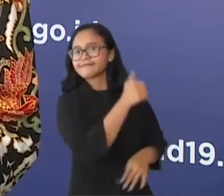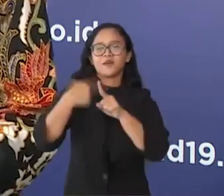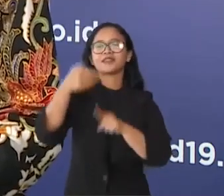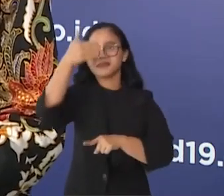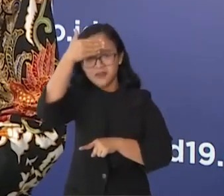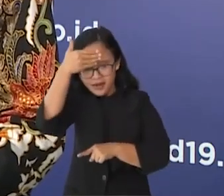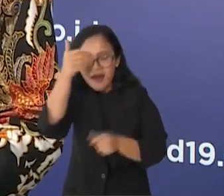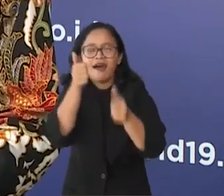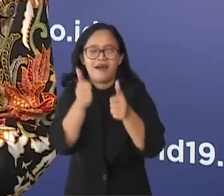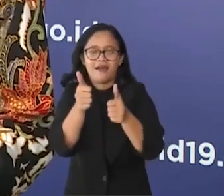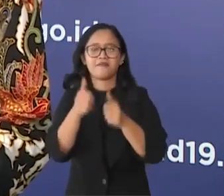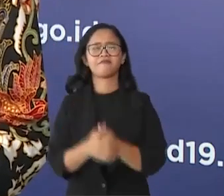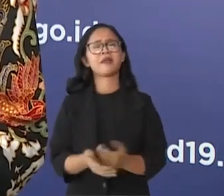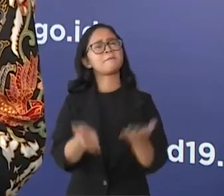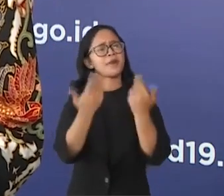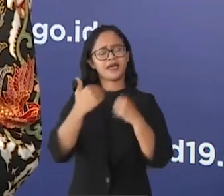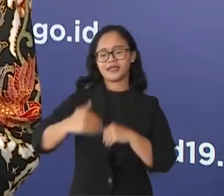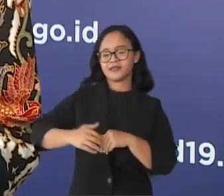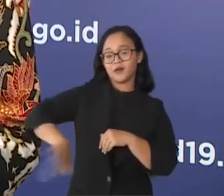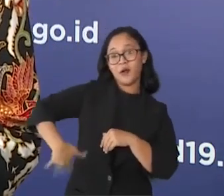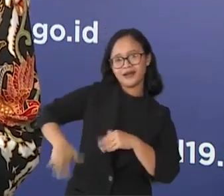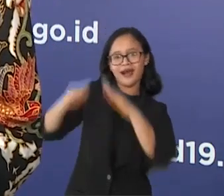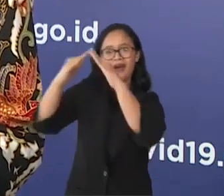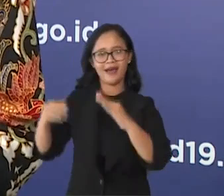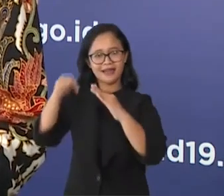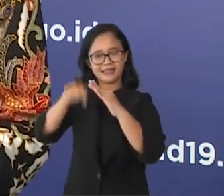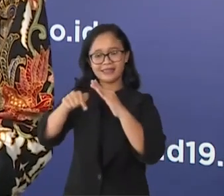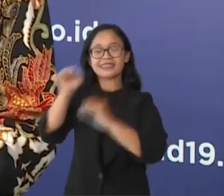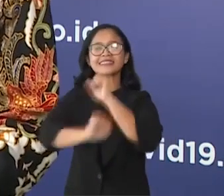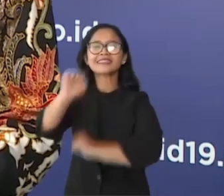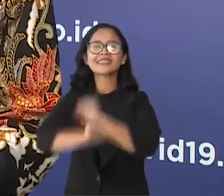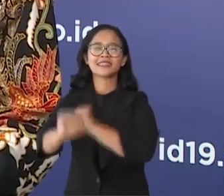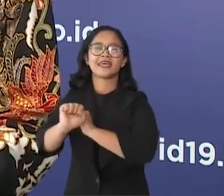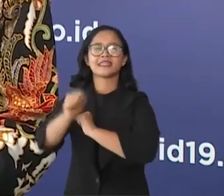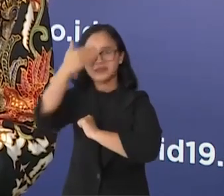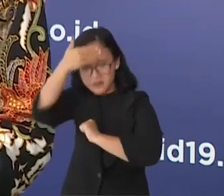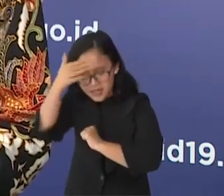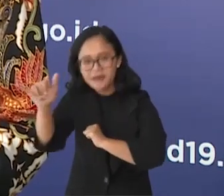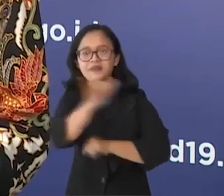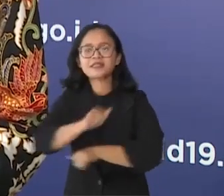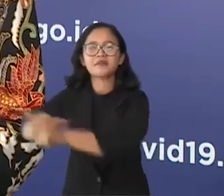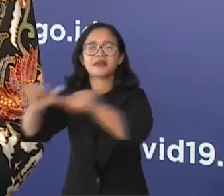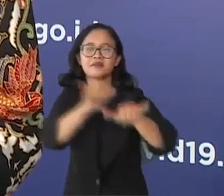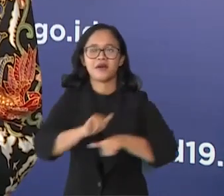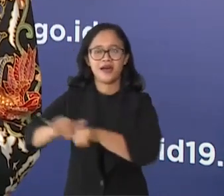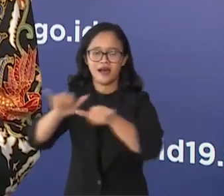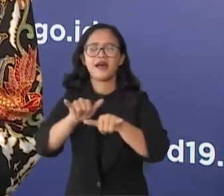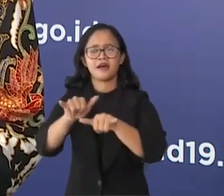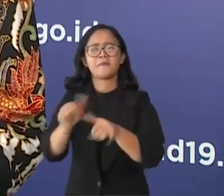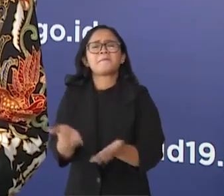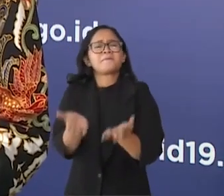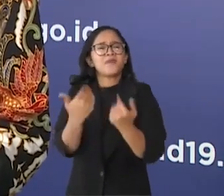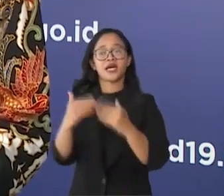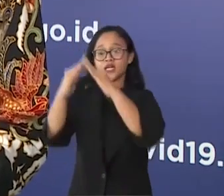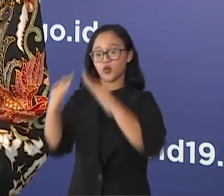COVID-19. Kita jadikan rumah tangga sebagai pusat kegiatan ibadah Ramadan bersama keluarga. Kita jadikan